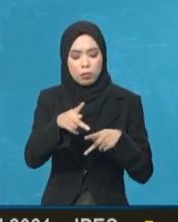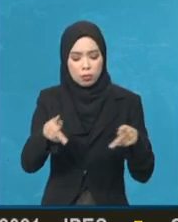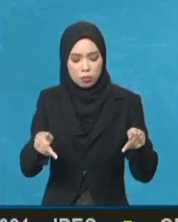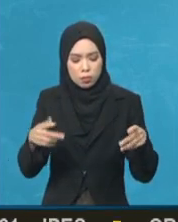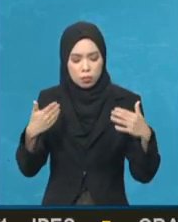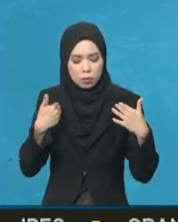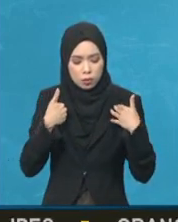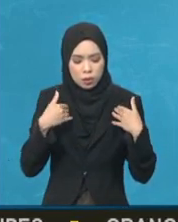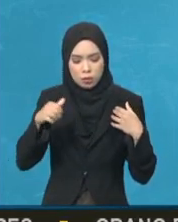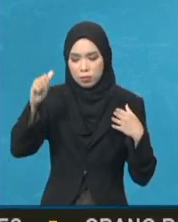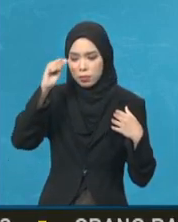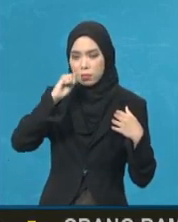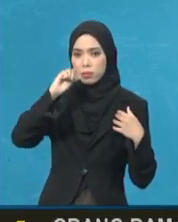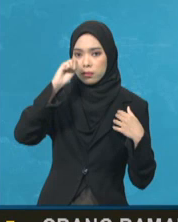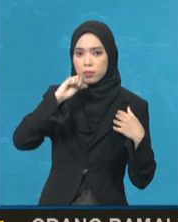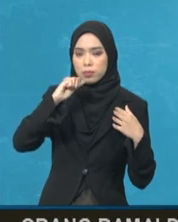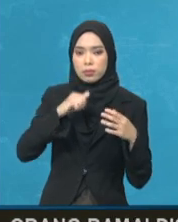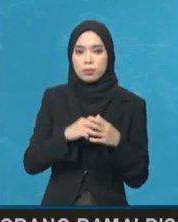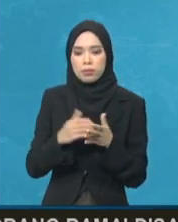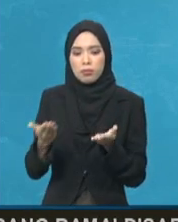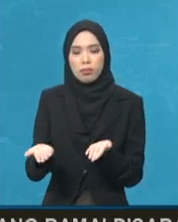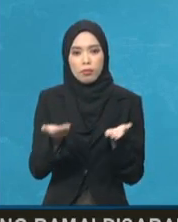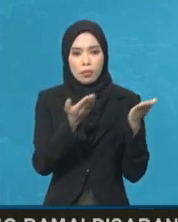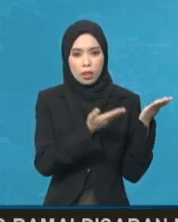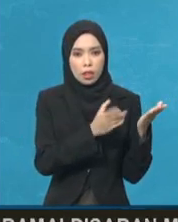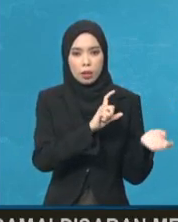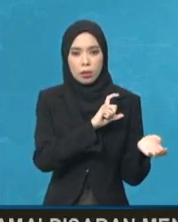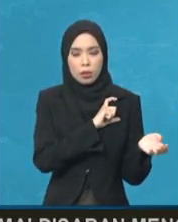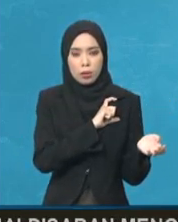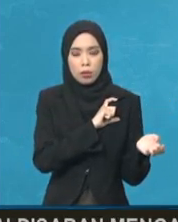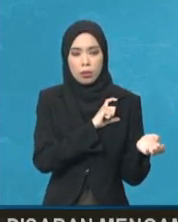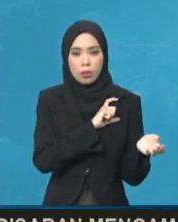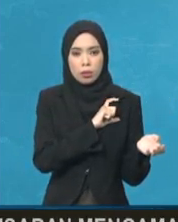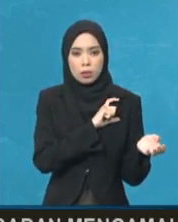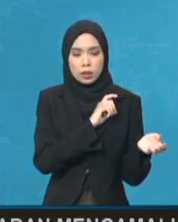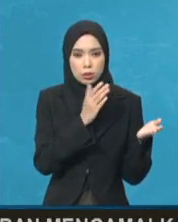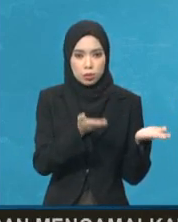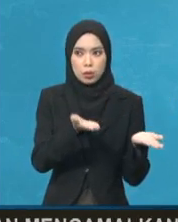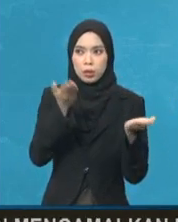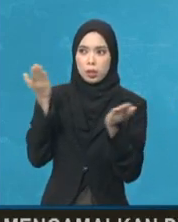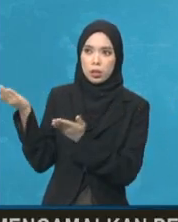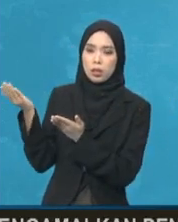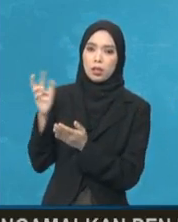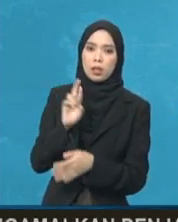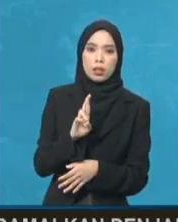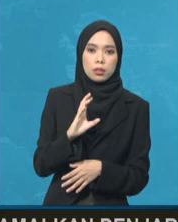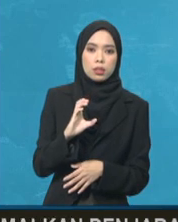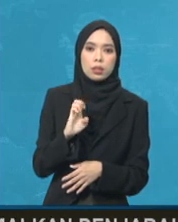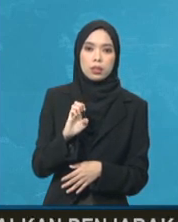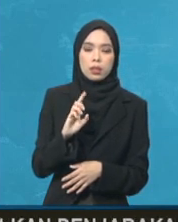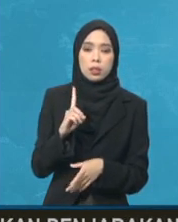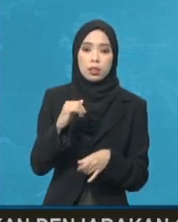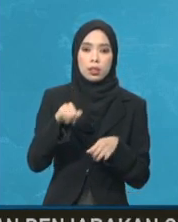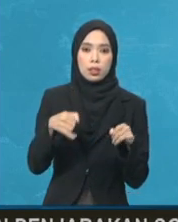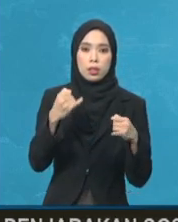dan dibawa ke Balai Polres Kampung Air untuk siasatan dan seterusnya itu akan kecepatan custom dan akses juraj